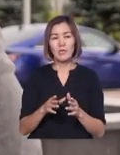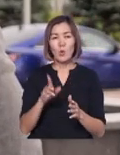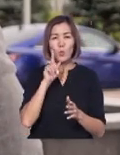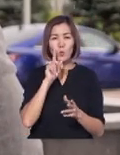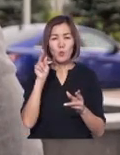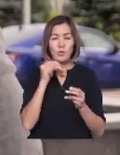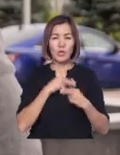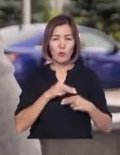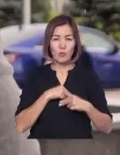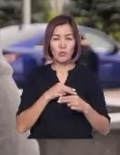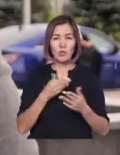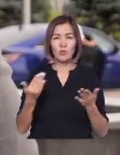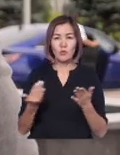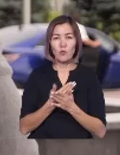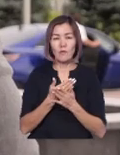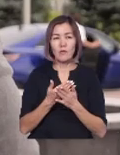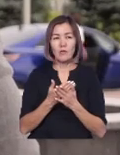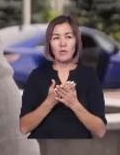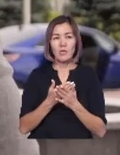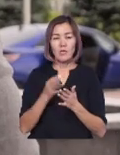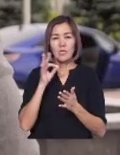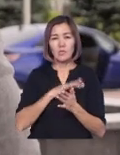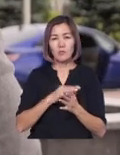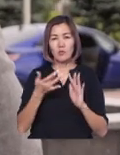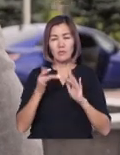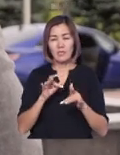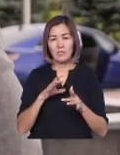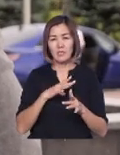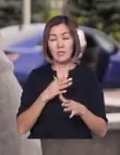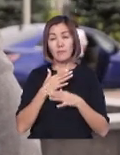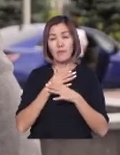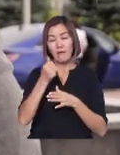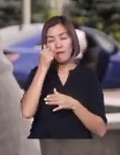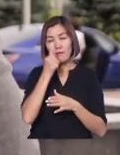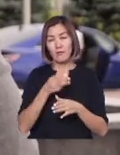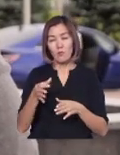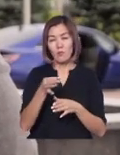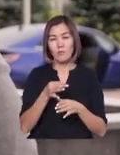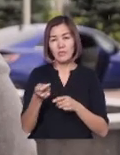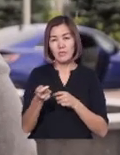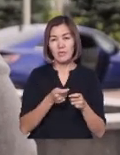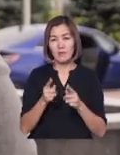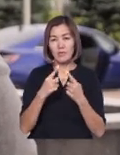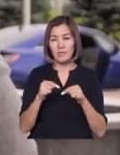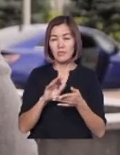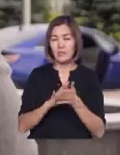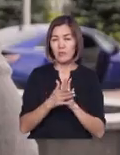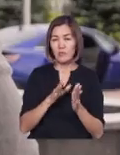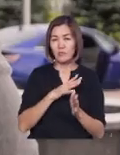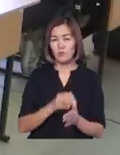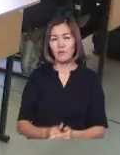дало возможность школьникам широко использовать интернет-ресурсы. Мы благодарны Акиму области за создание таких